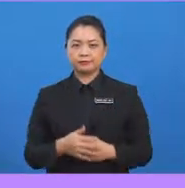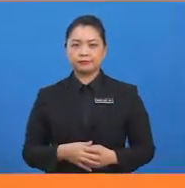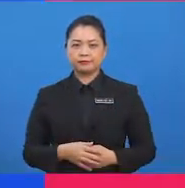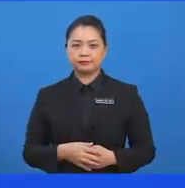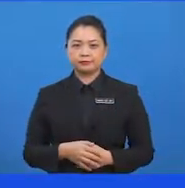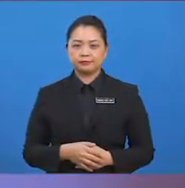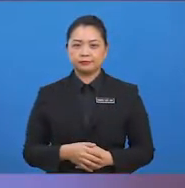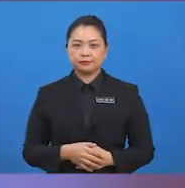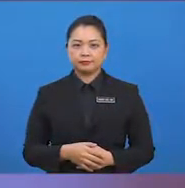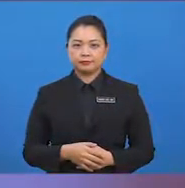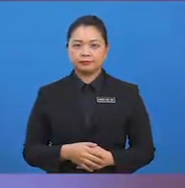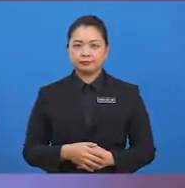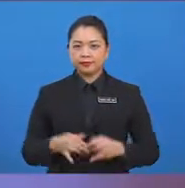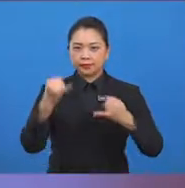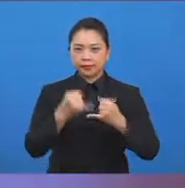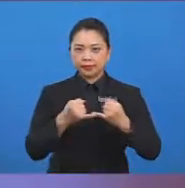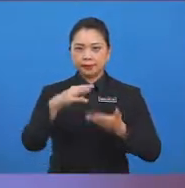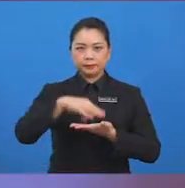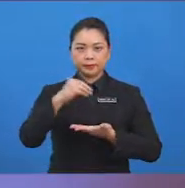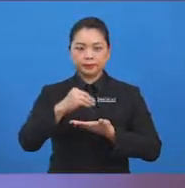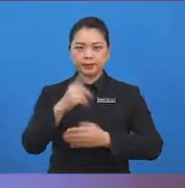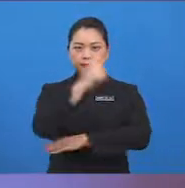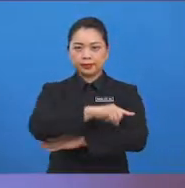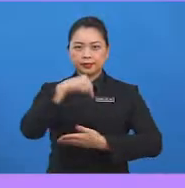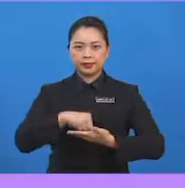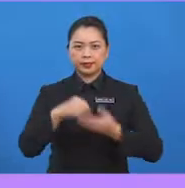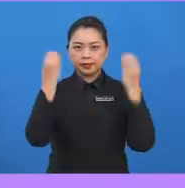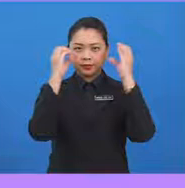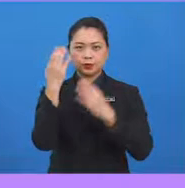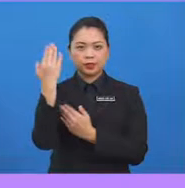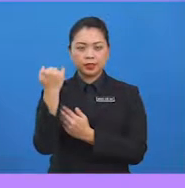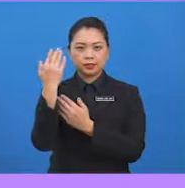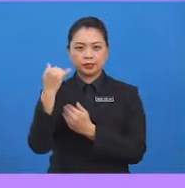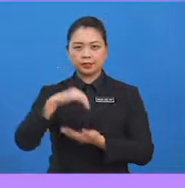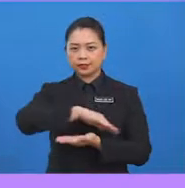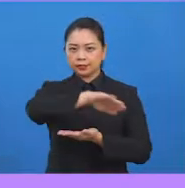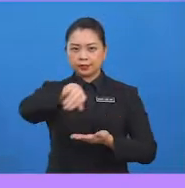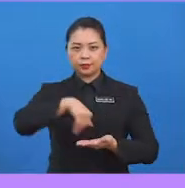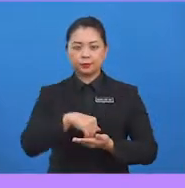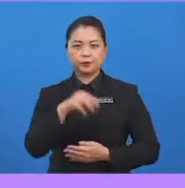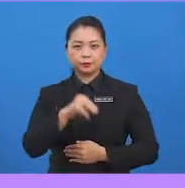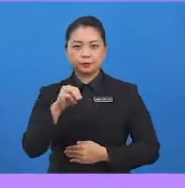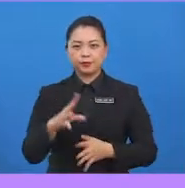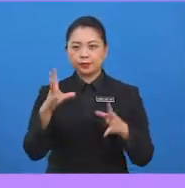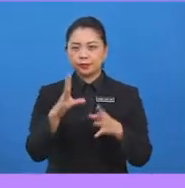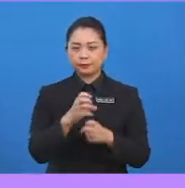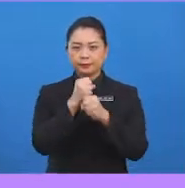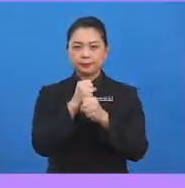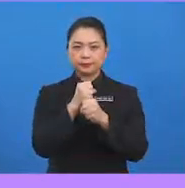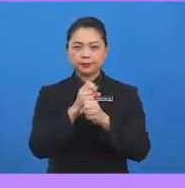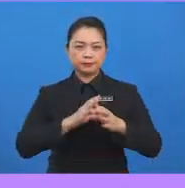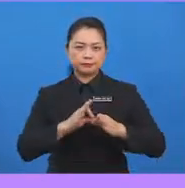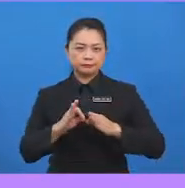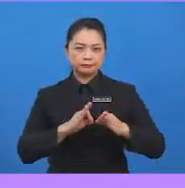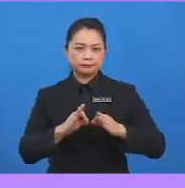Alloy. Pada akhir pembelajaran ini, cikgu harap semua murid-murid dapat mentakrif